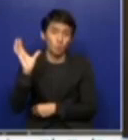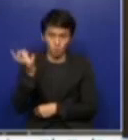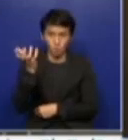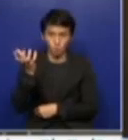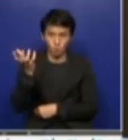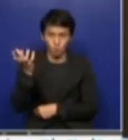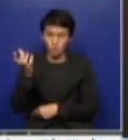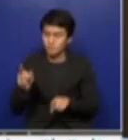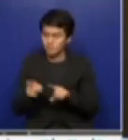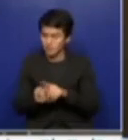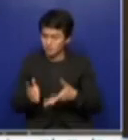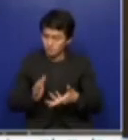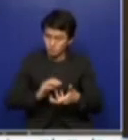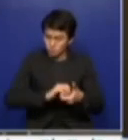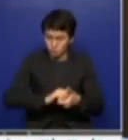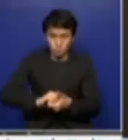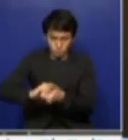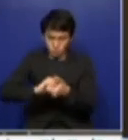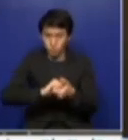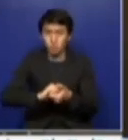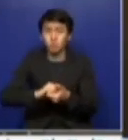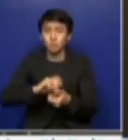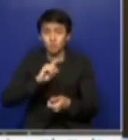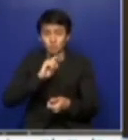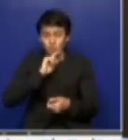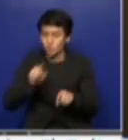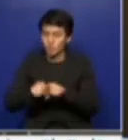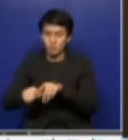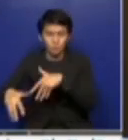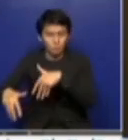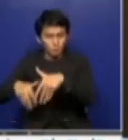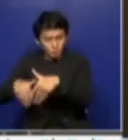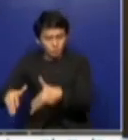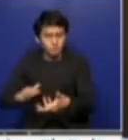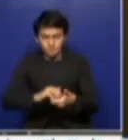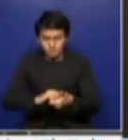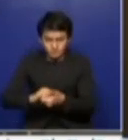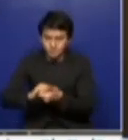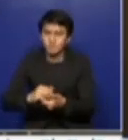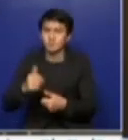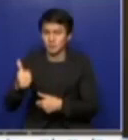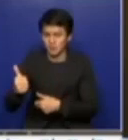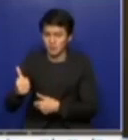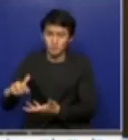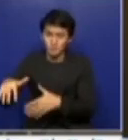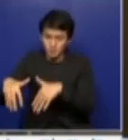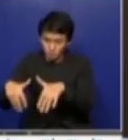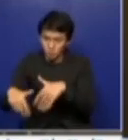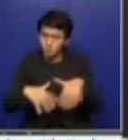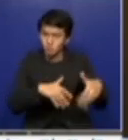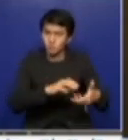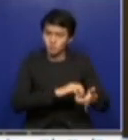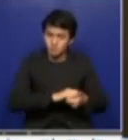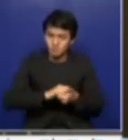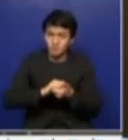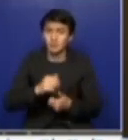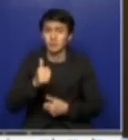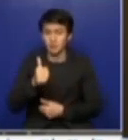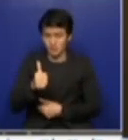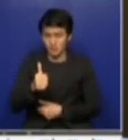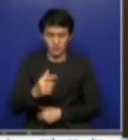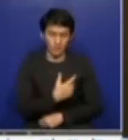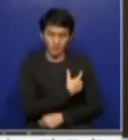ที่เยี่ยมทั้งในระดับประชาชนกับประชาชนและระดับราชว